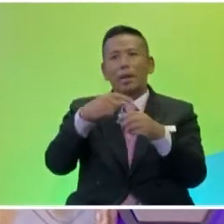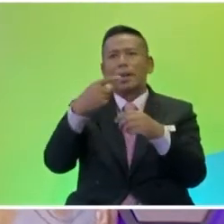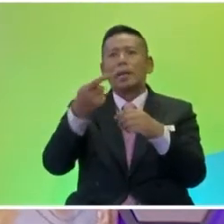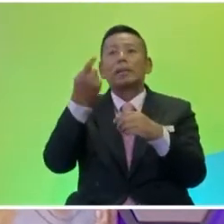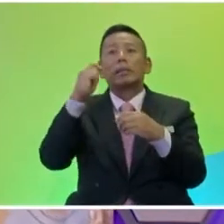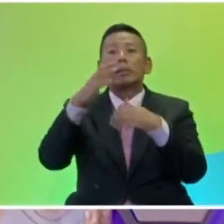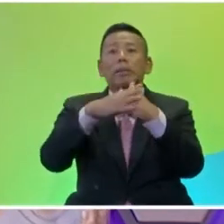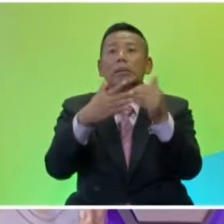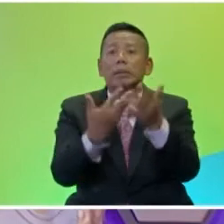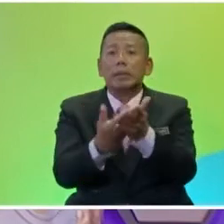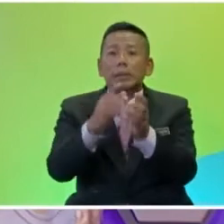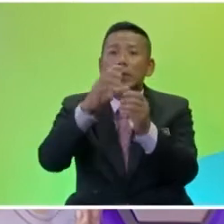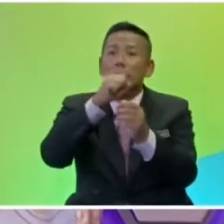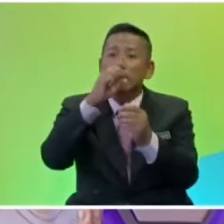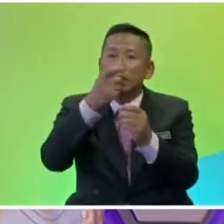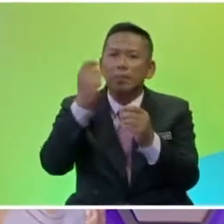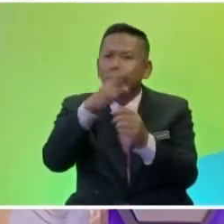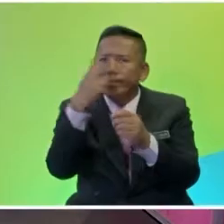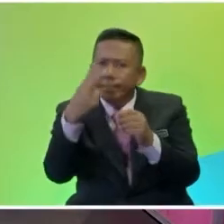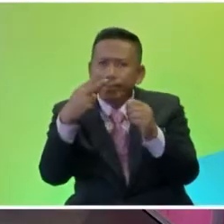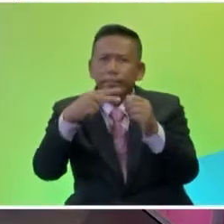aku mah tak nampak tadi tuh